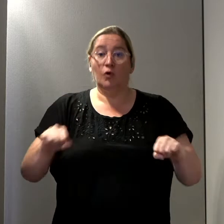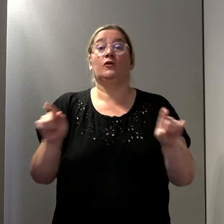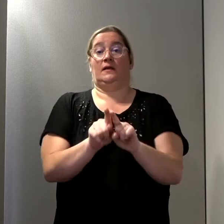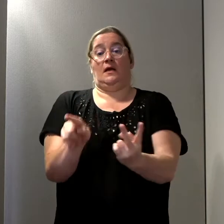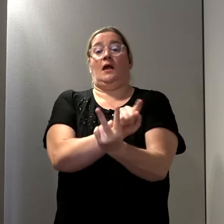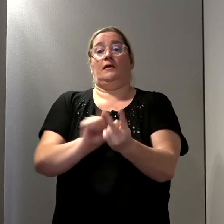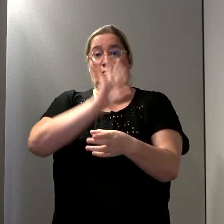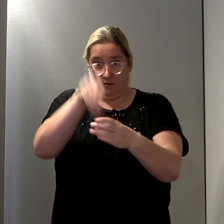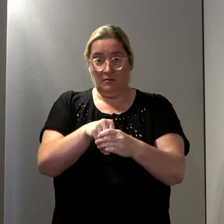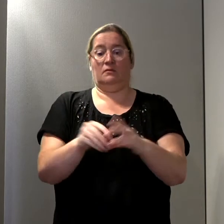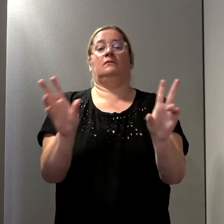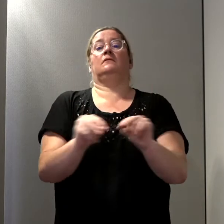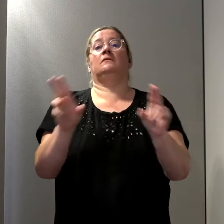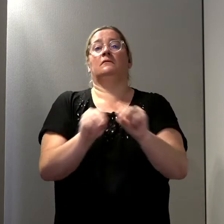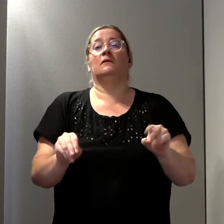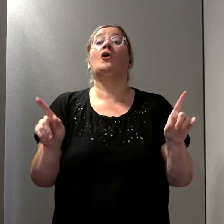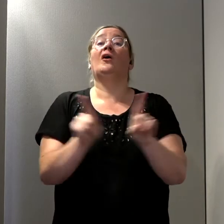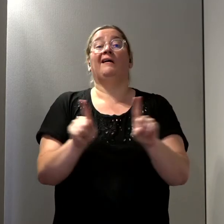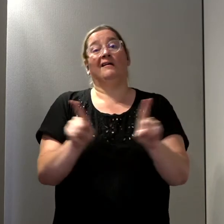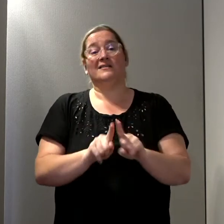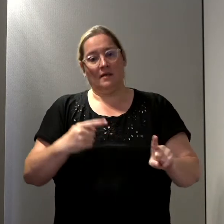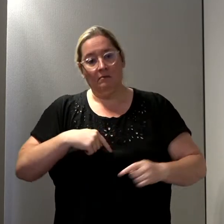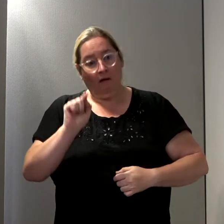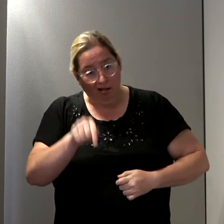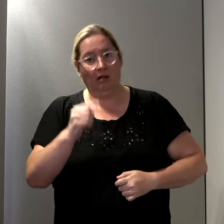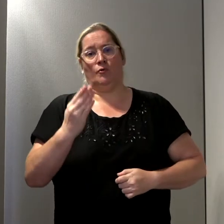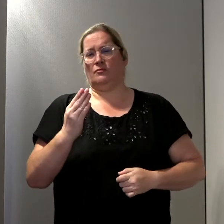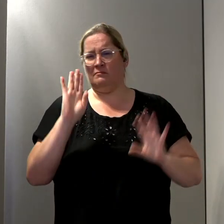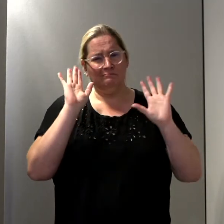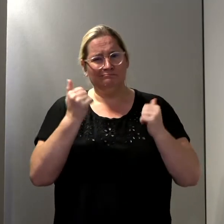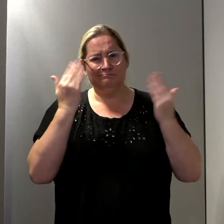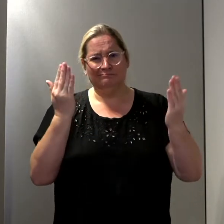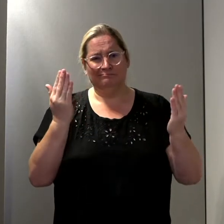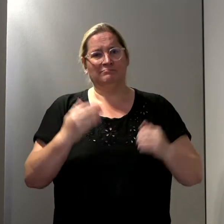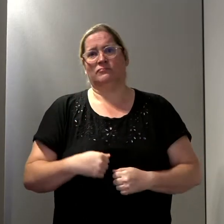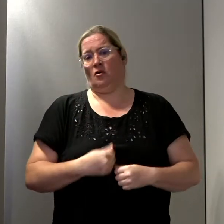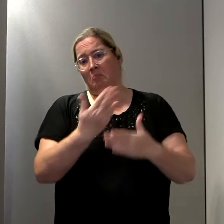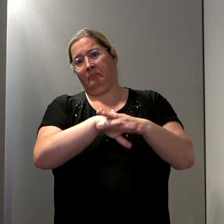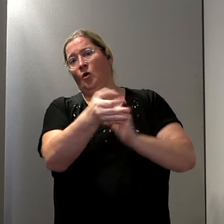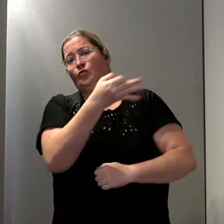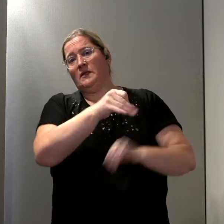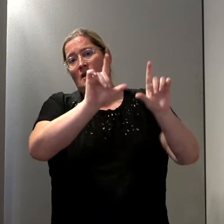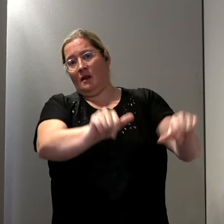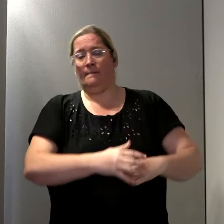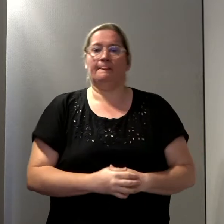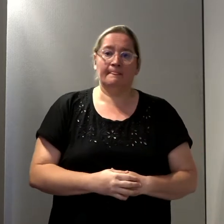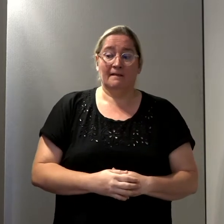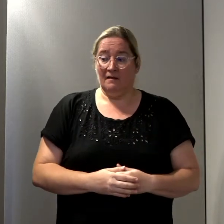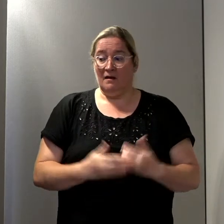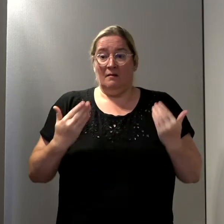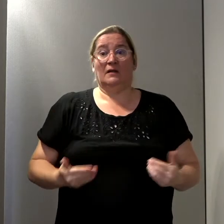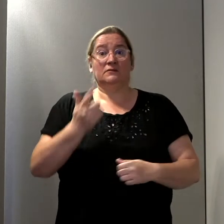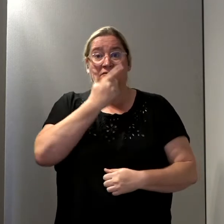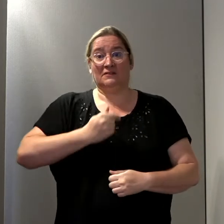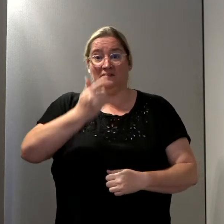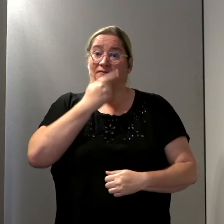la fonctionnalité, en plus, est activée par défaut. Donc, aujourd'hui, ça n'a jamais été plus simple d'ajouter une